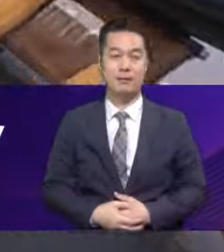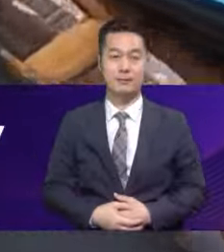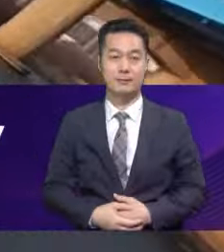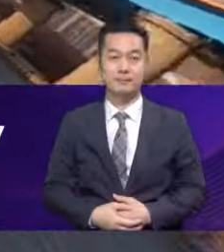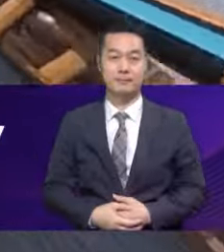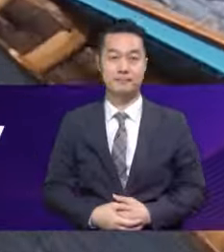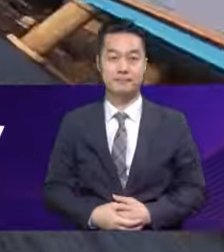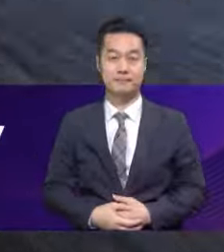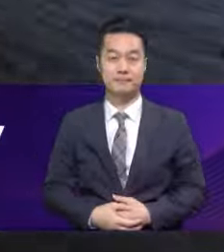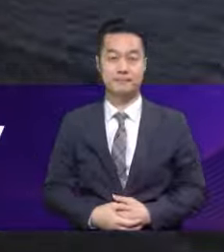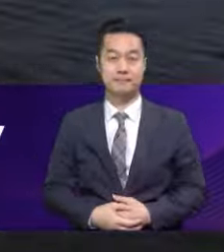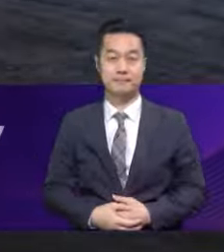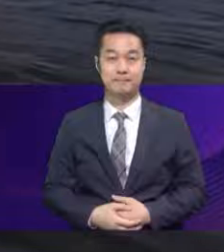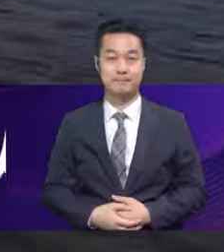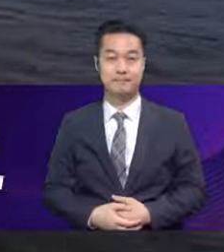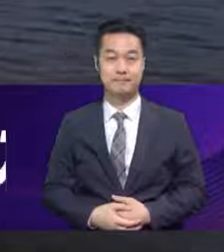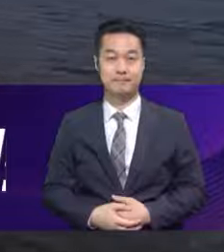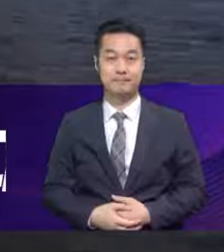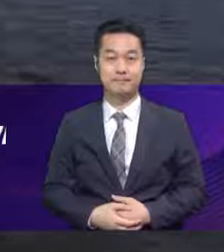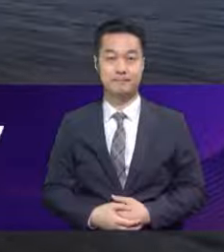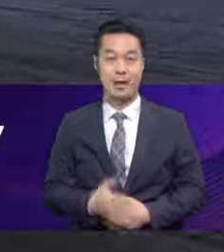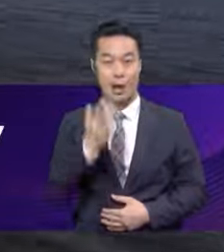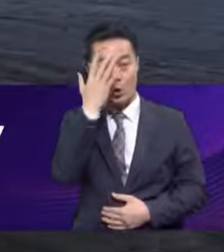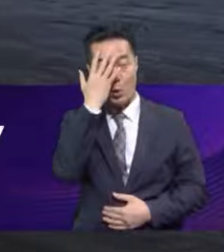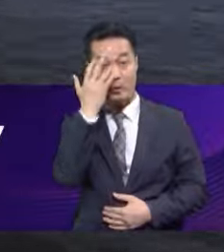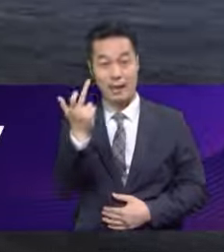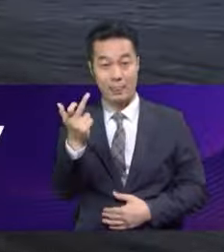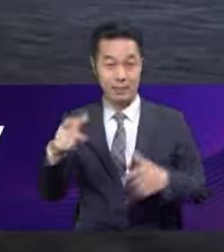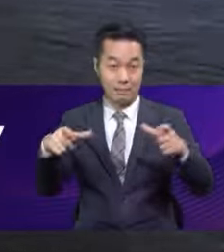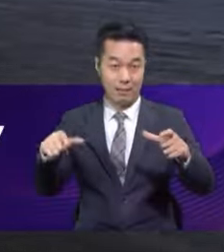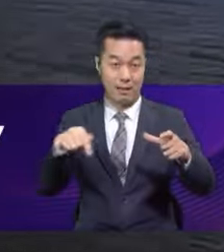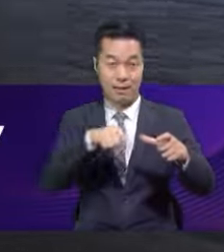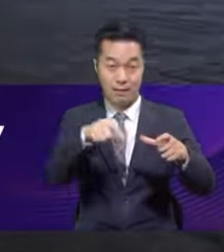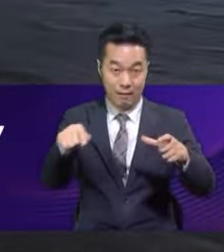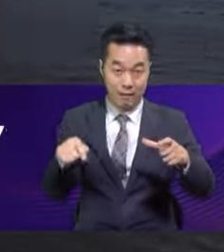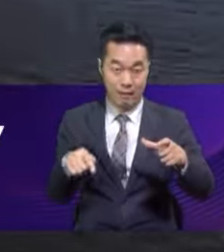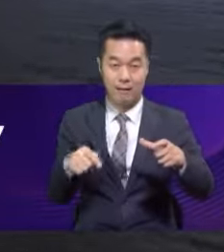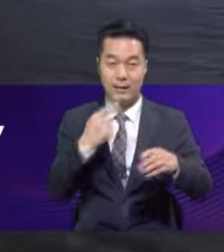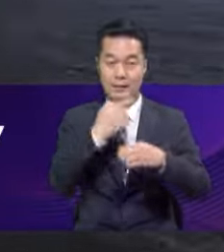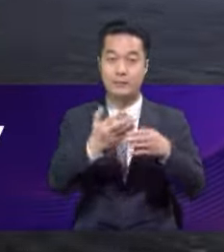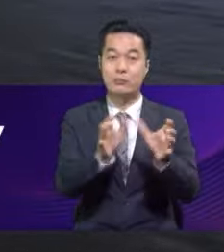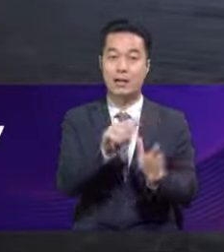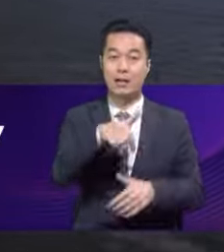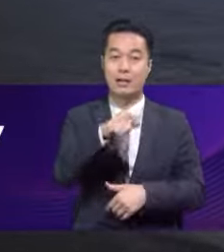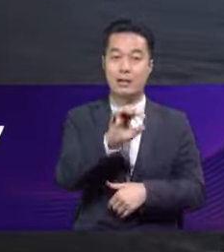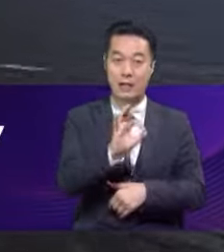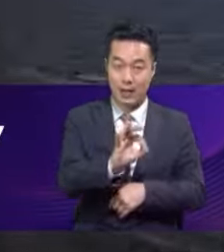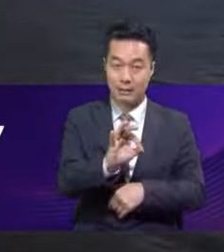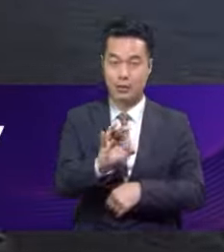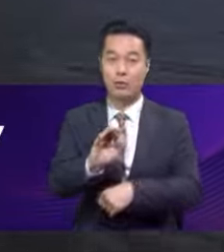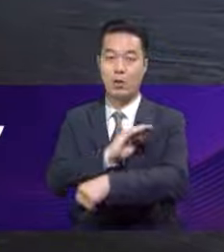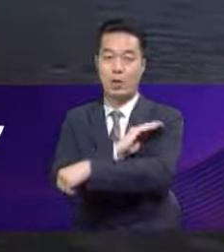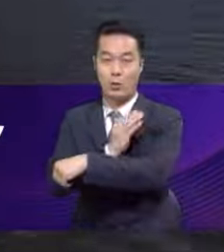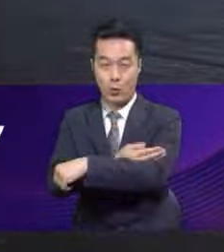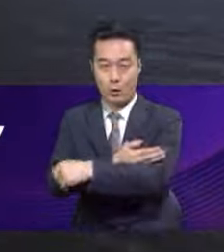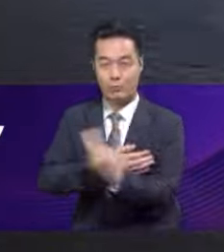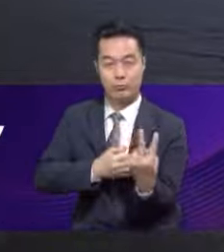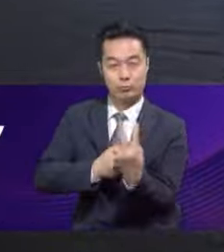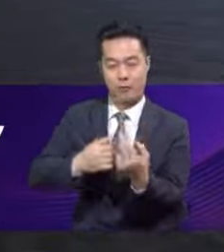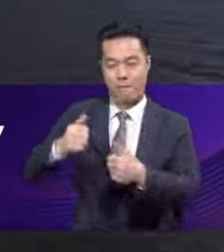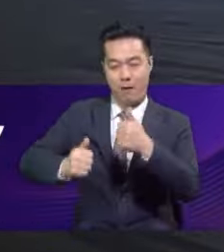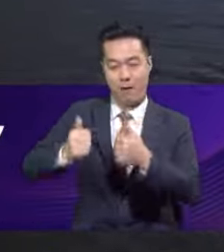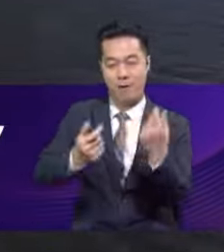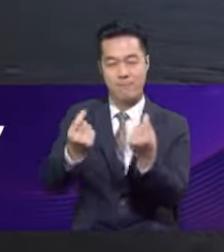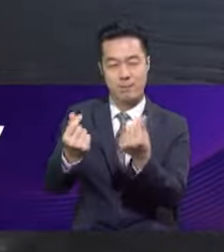자, 이어서 확인해 볼 지역구 어딜까요? 서울 용산입니다. 민주당 강태웅, 국민의힘 권영세 후보 경합으로